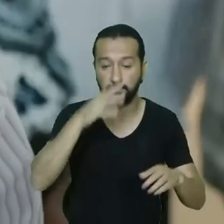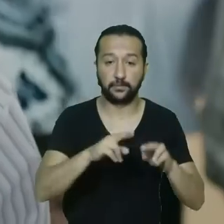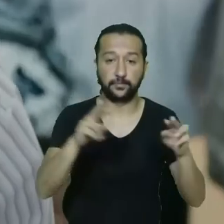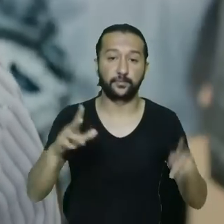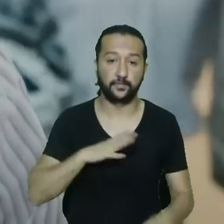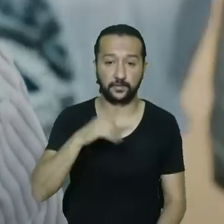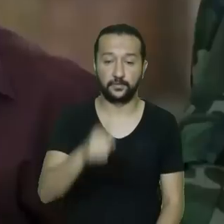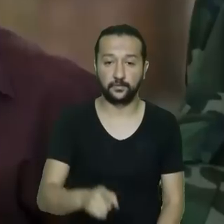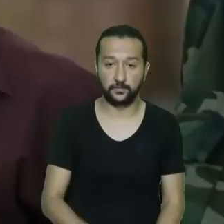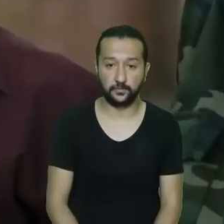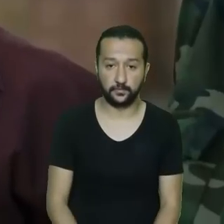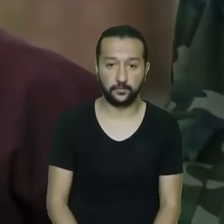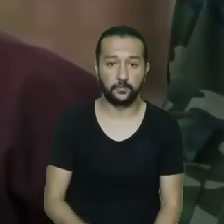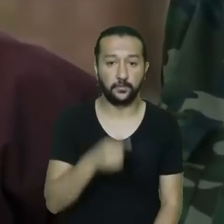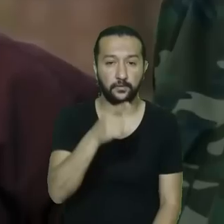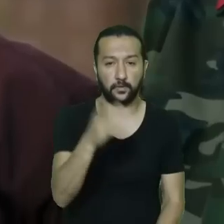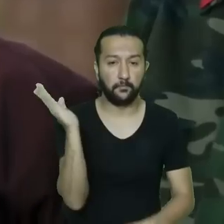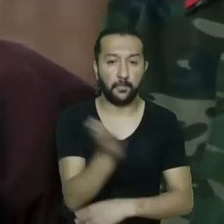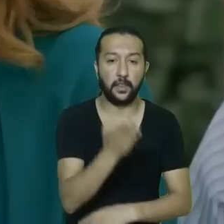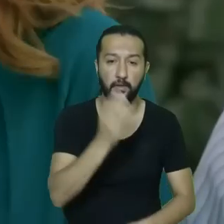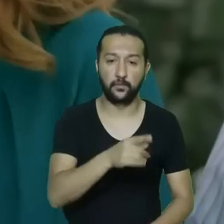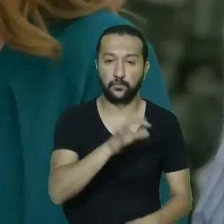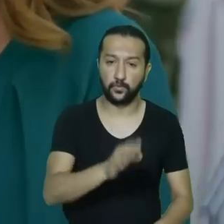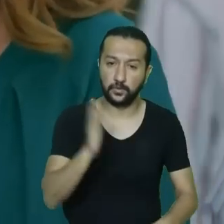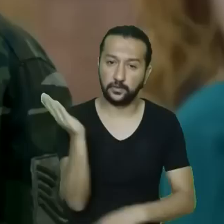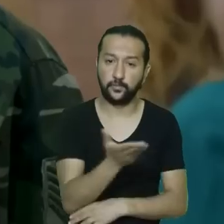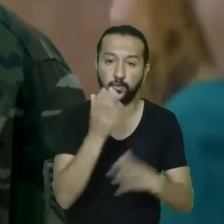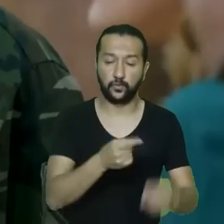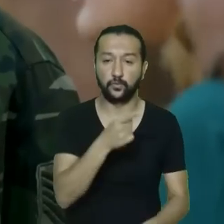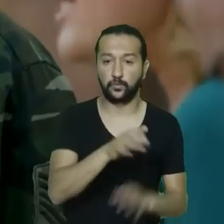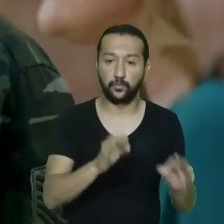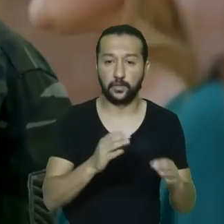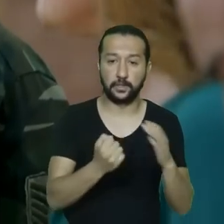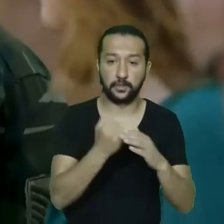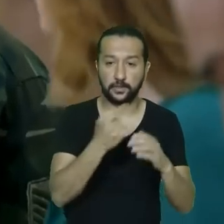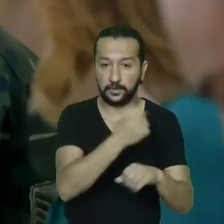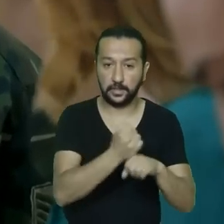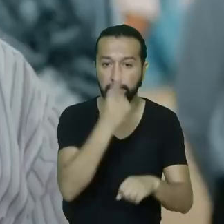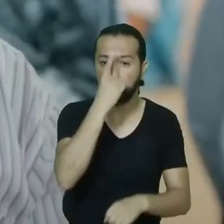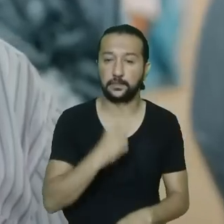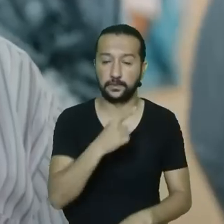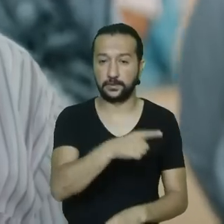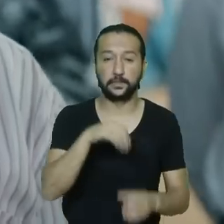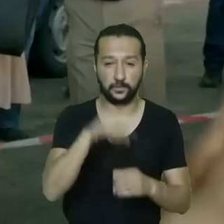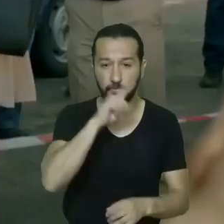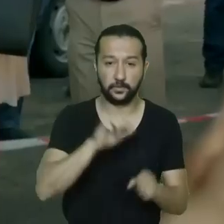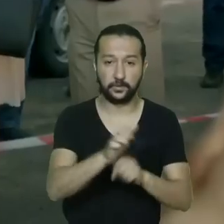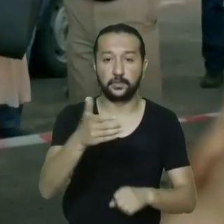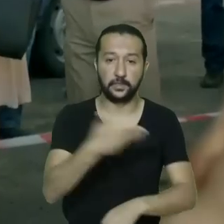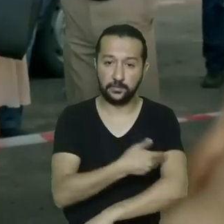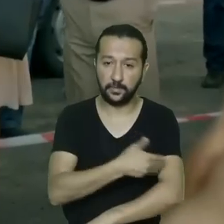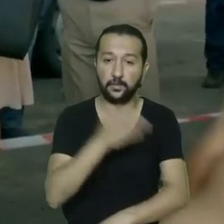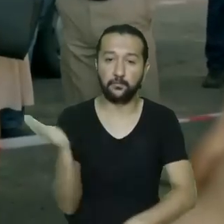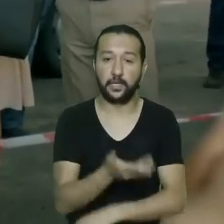var. Sabotaj mı komutanım? Kesinlikle sabotaj. Heykeli çekemediler tabii.